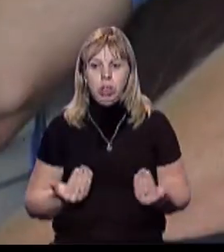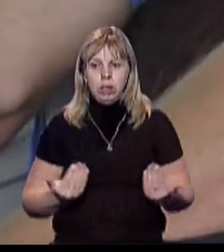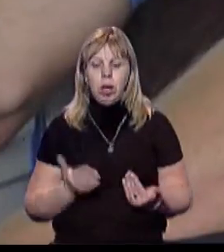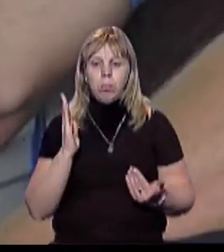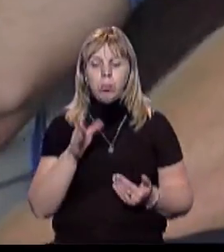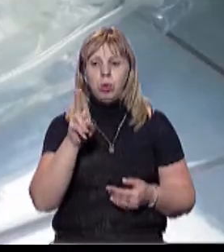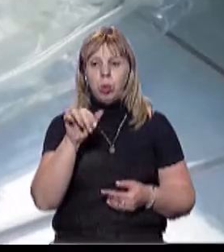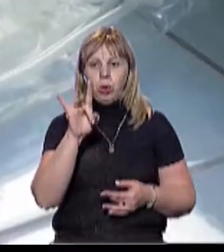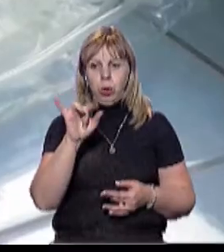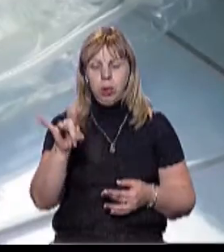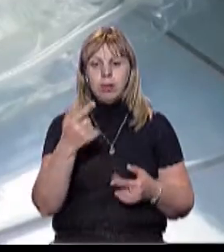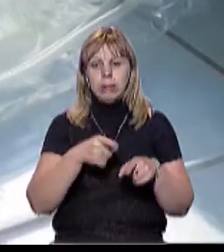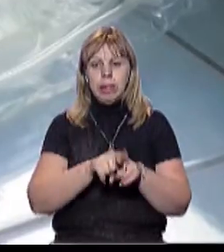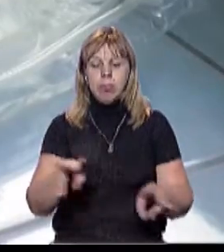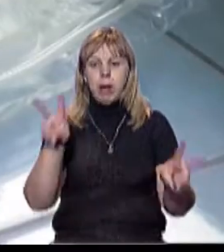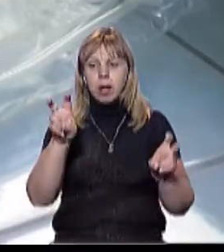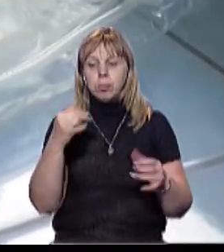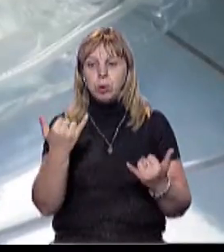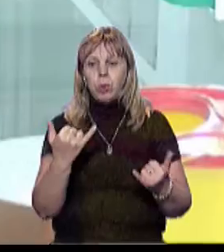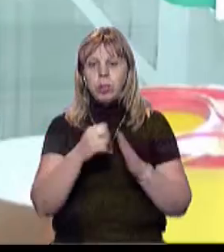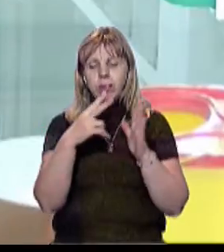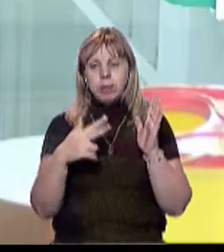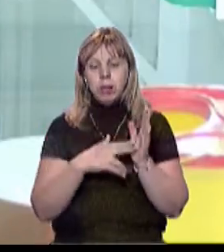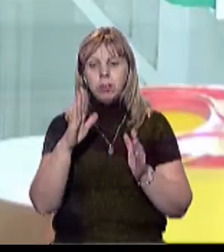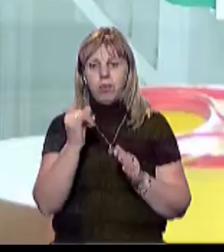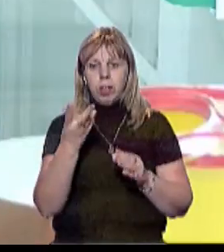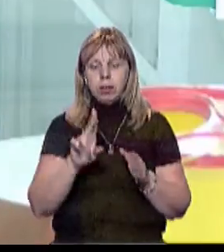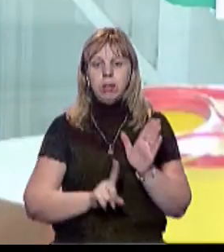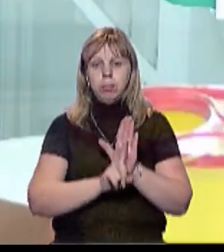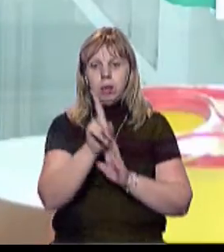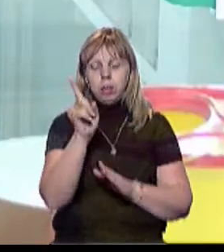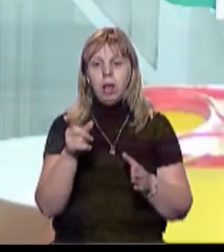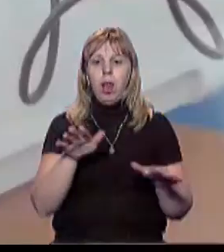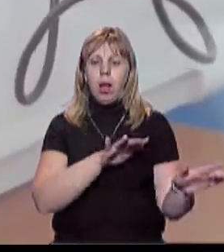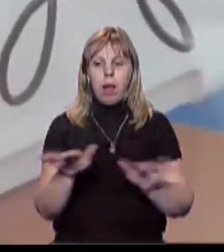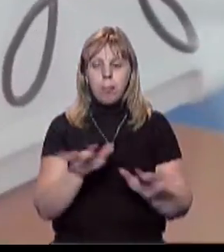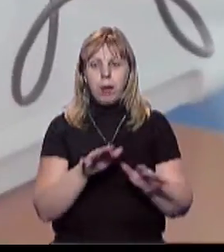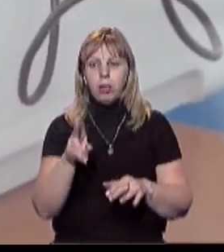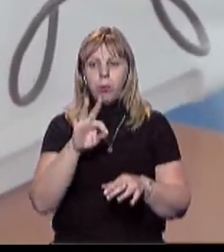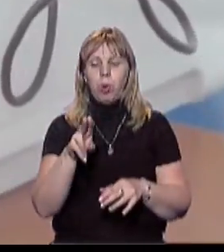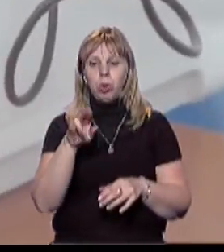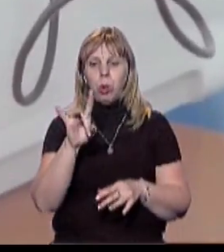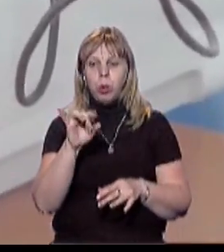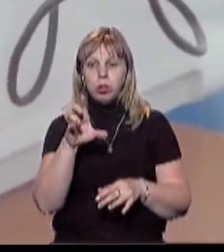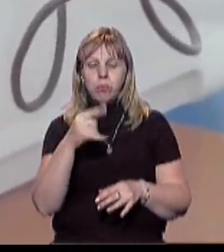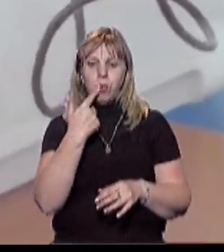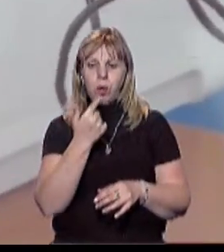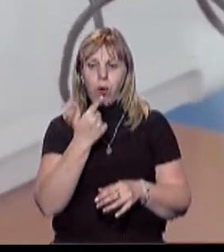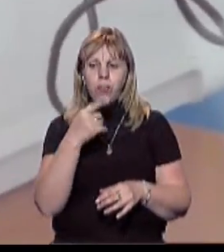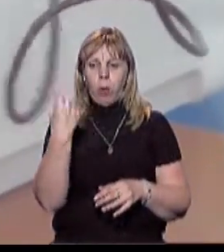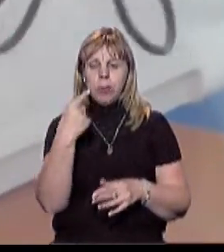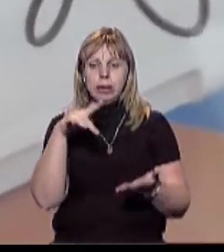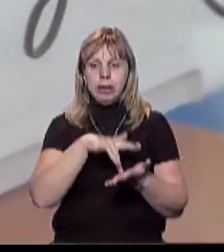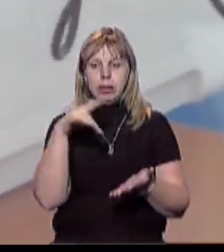будь донором. З таким гаслом сьогодні, 18 вересня, стартувала кампанія по донорству крові в обласній